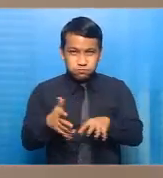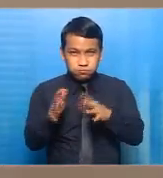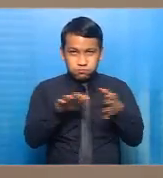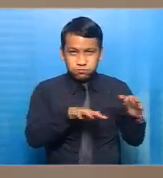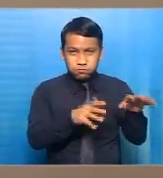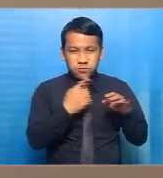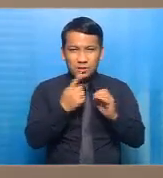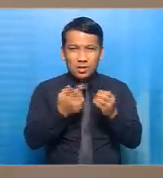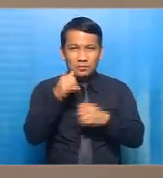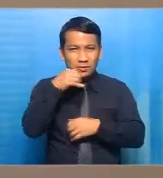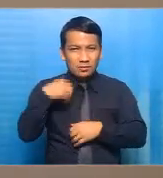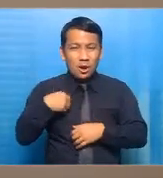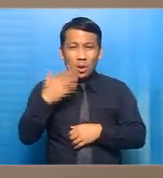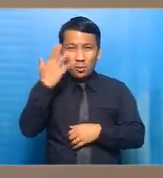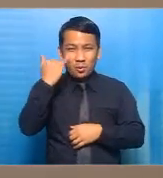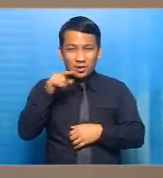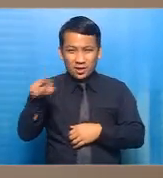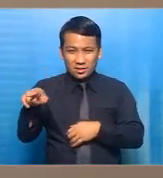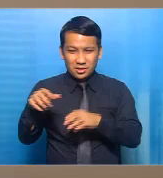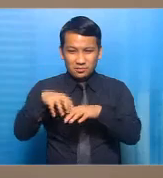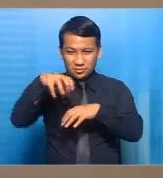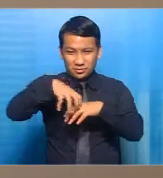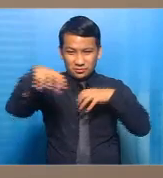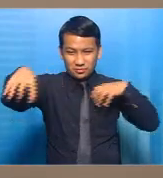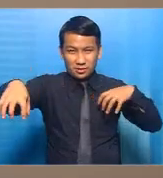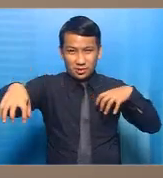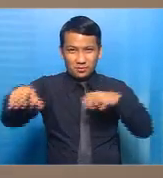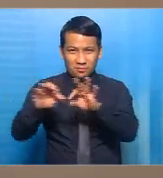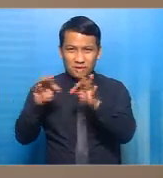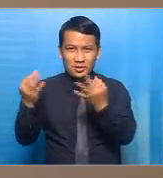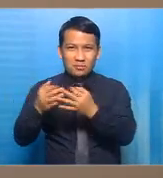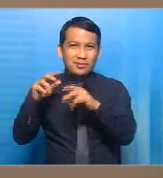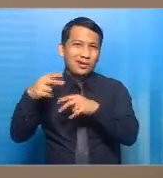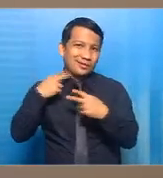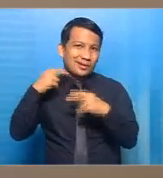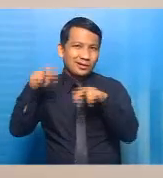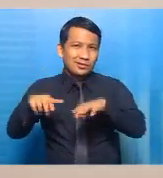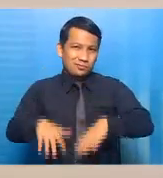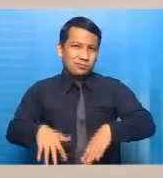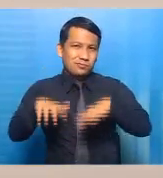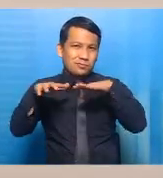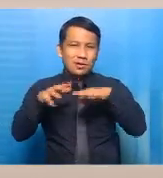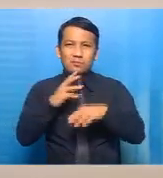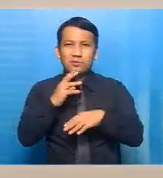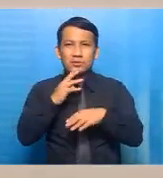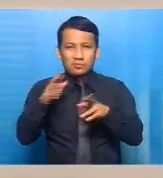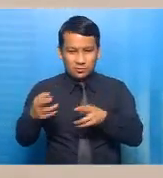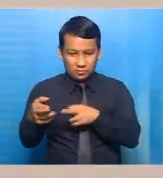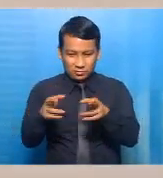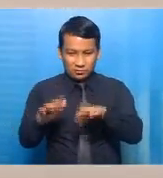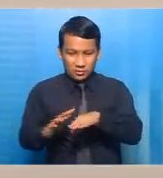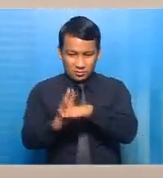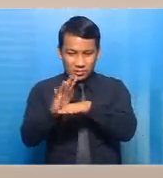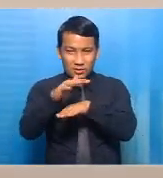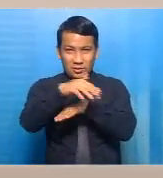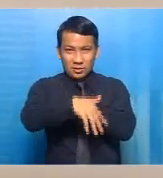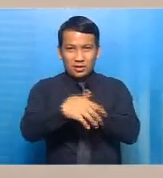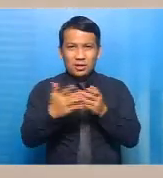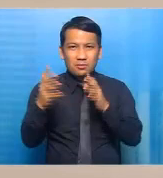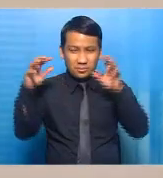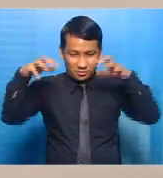Sur kahapon. Natrap kasi ang isang pamilya sa isang purok matapos bumaha dahil sa lakas ng ulan at umapaw ang ilog dulot ng bagyong